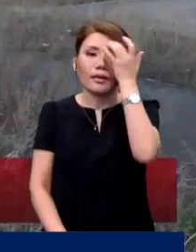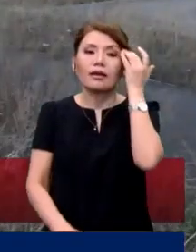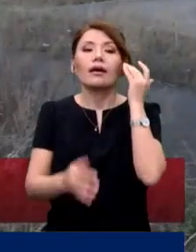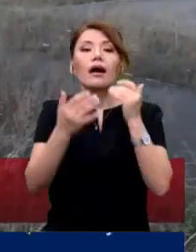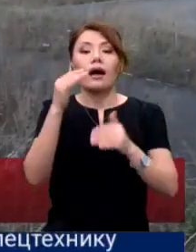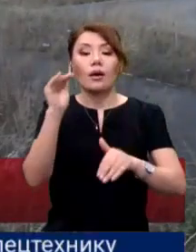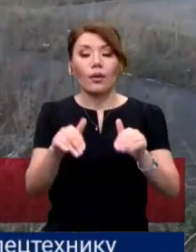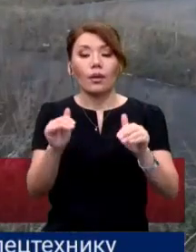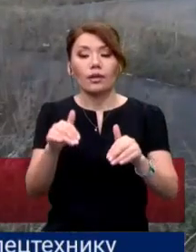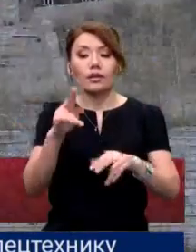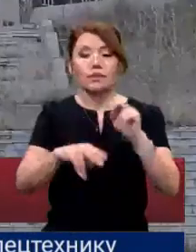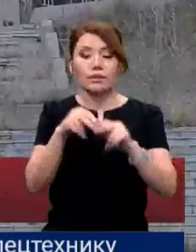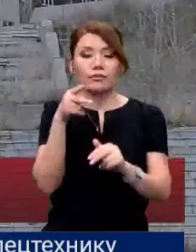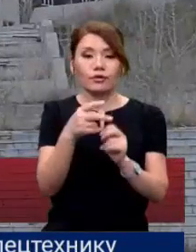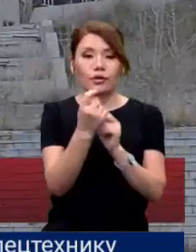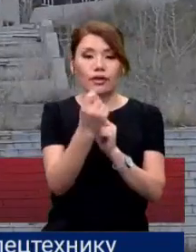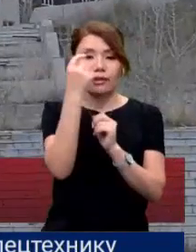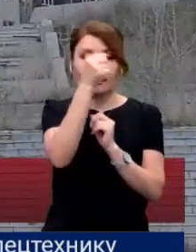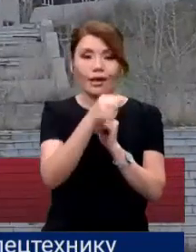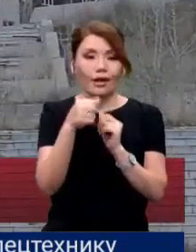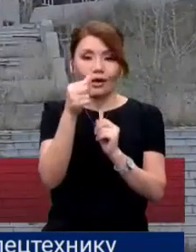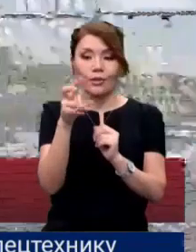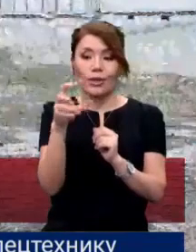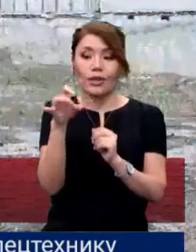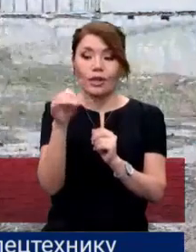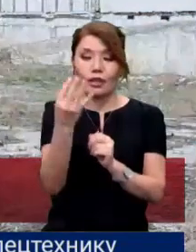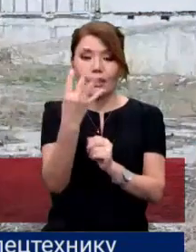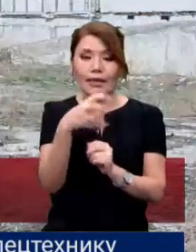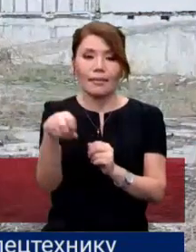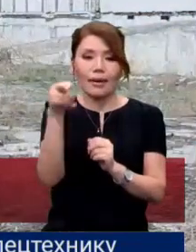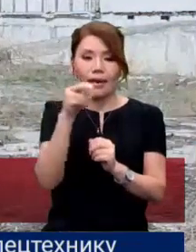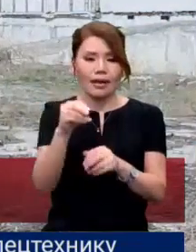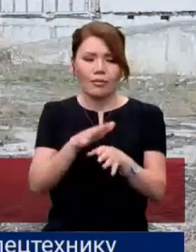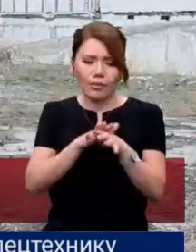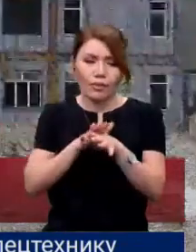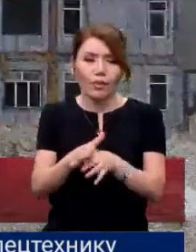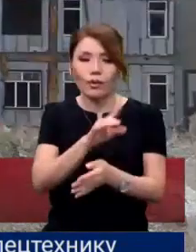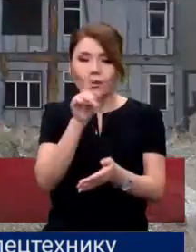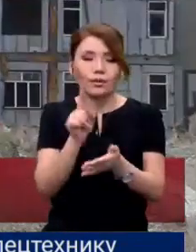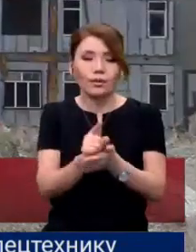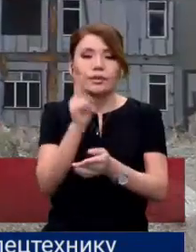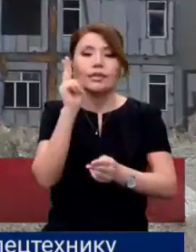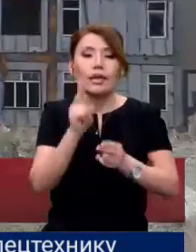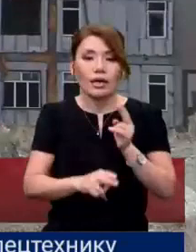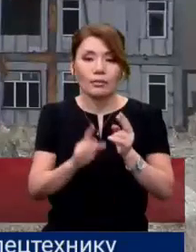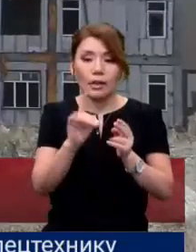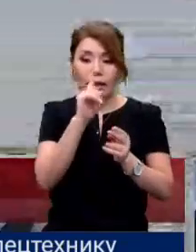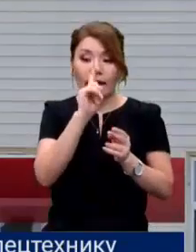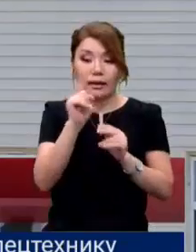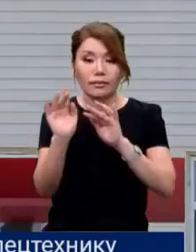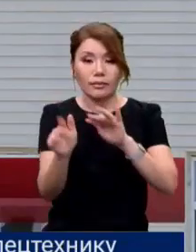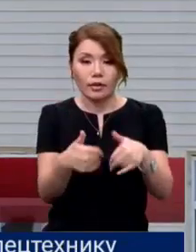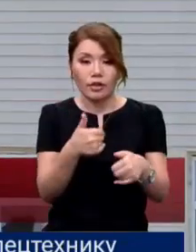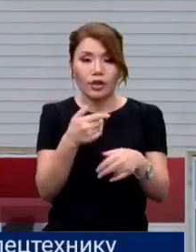Колледж құрылысы 2011 жылы басталған. Мердігер компания 4 миллиард теңгеге жұмысты толық аяқтауы керек еді. Бірақ бір жылдан кейін